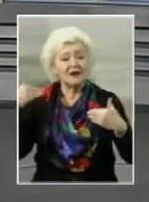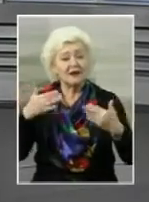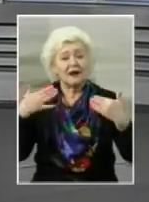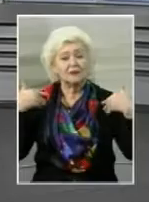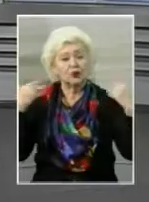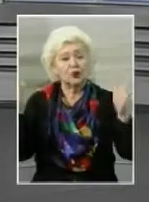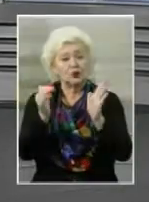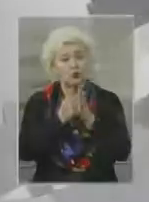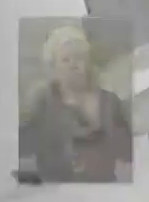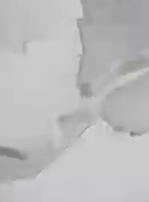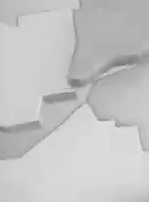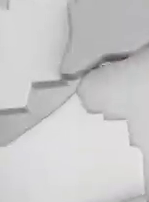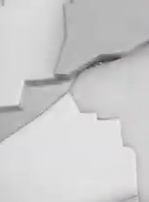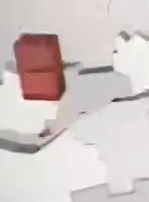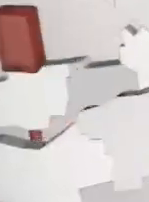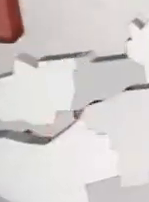зустрічі.